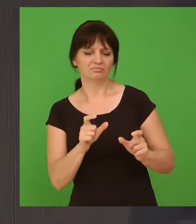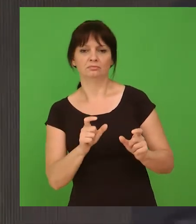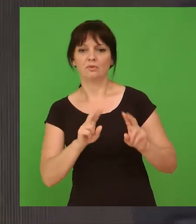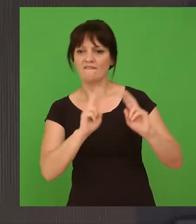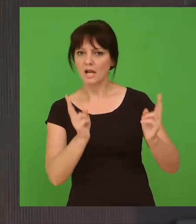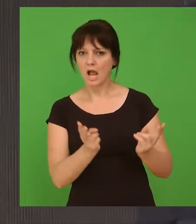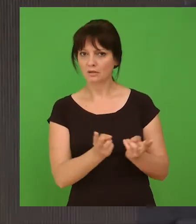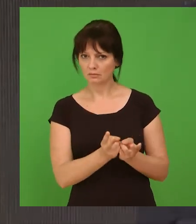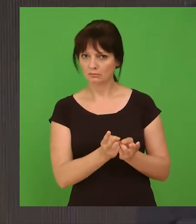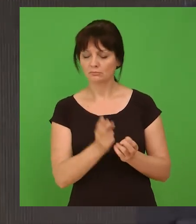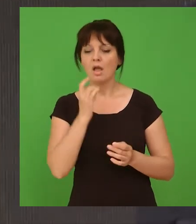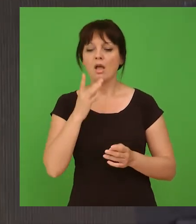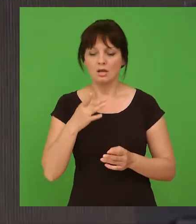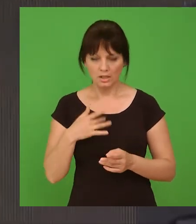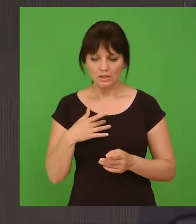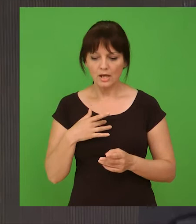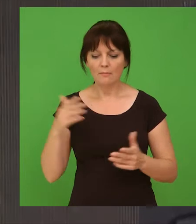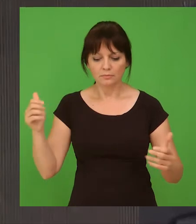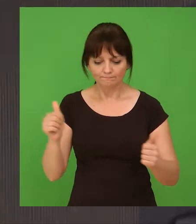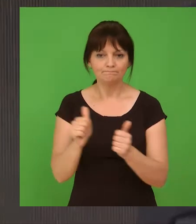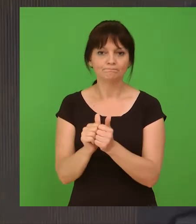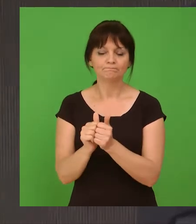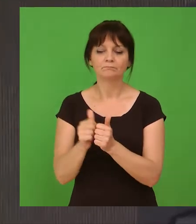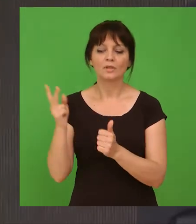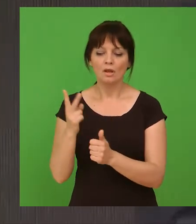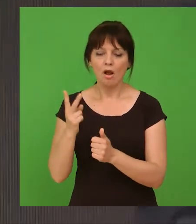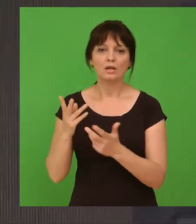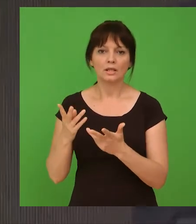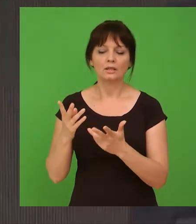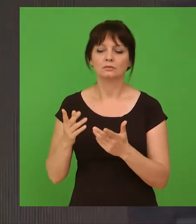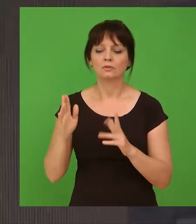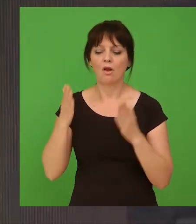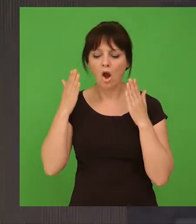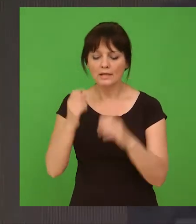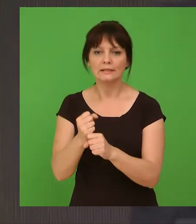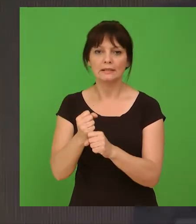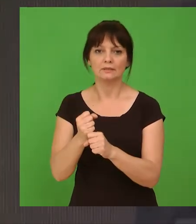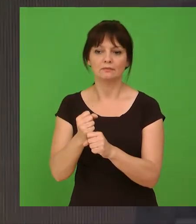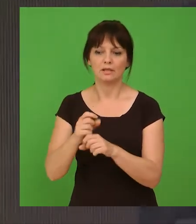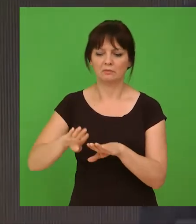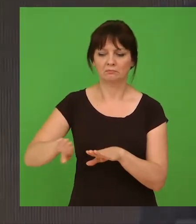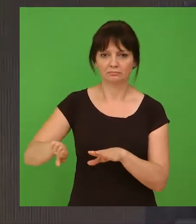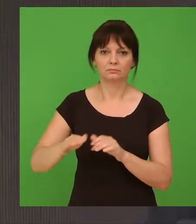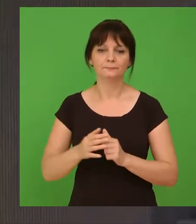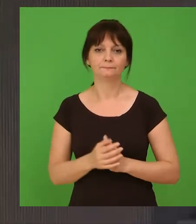világnak, inkább vagytok azokkal, akik a városon kívül vannak, hitetekkel együtt.